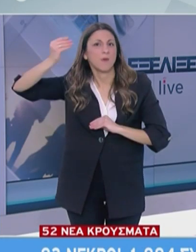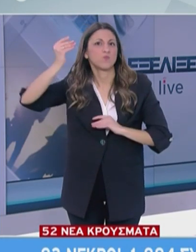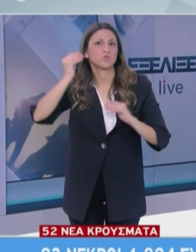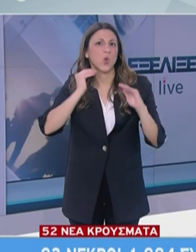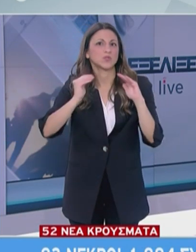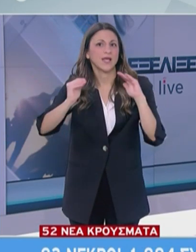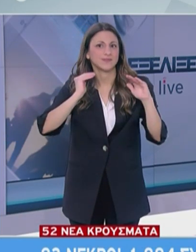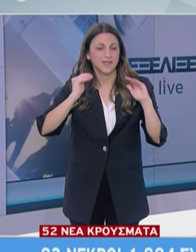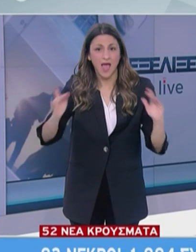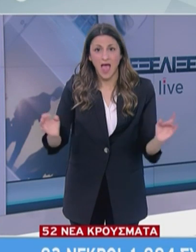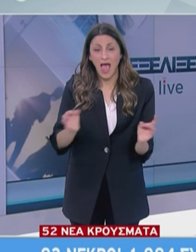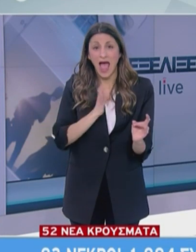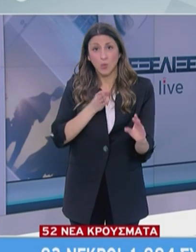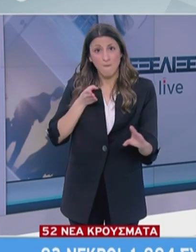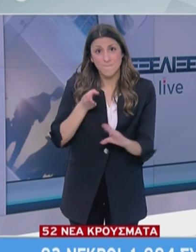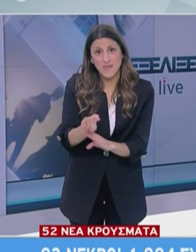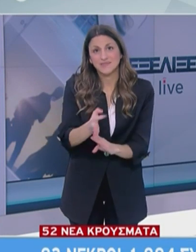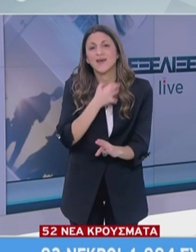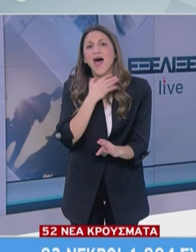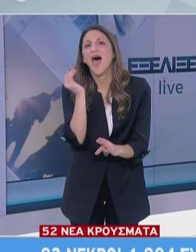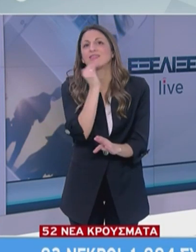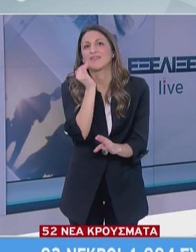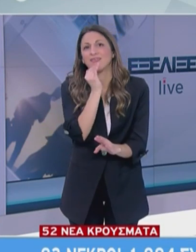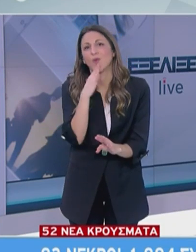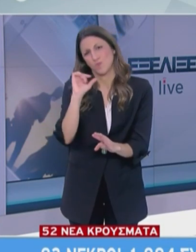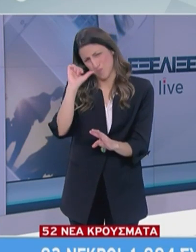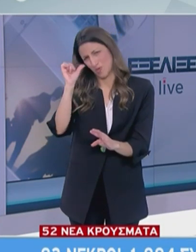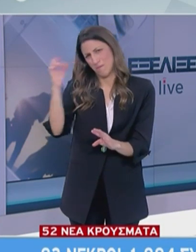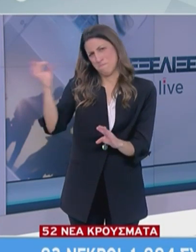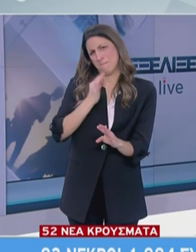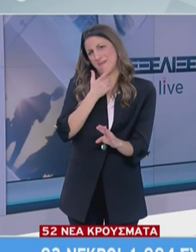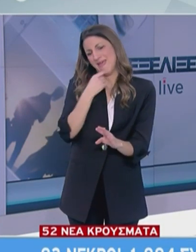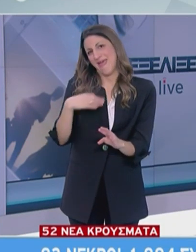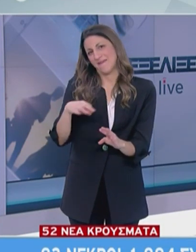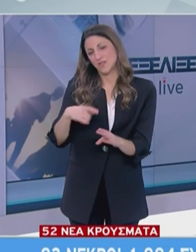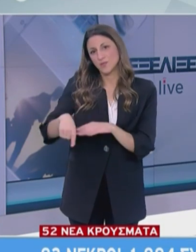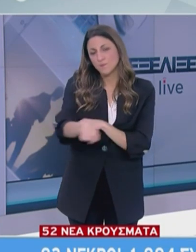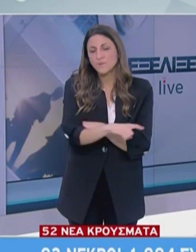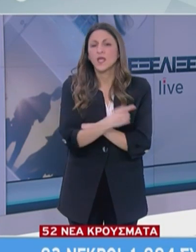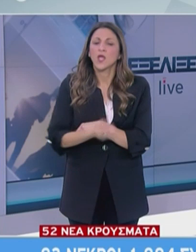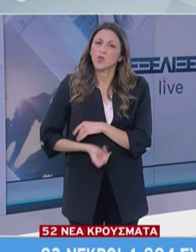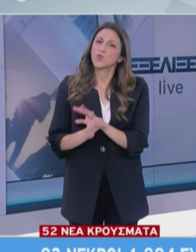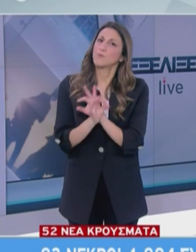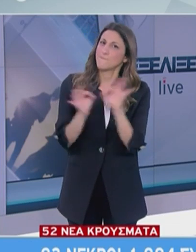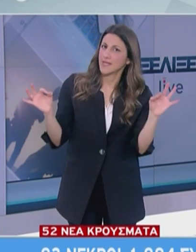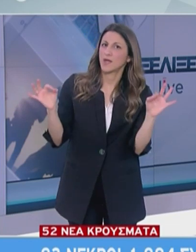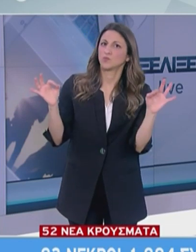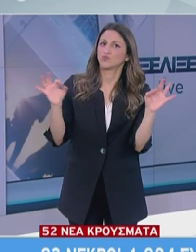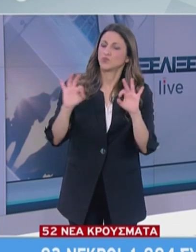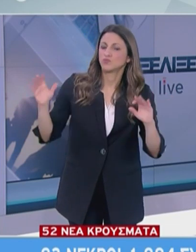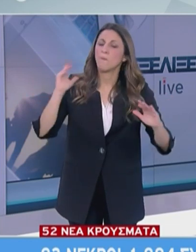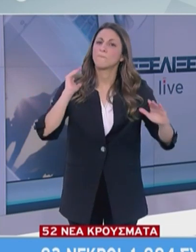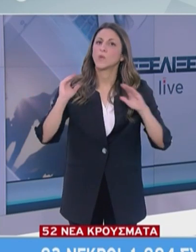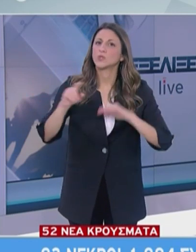προστασία στους εντατικολόγους, που είναι η πρώτη των πρώτων γραμμή. Θεωρώ λοιπόν ότι παίρνονται τα κατάλληλα μέτρα. Έχουμε πάρει και σε αυτές τις